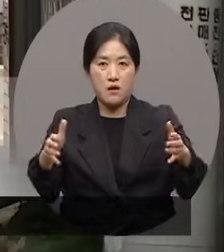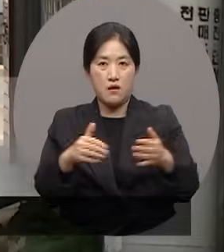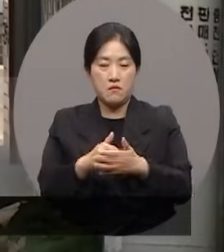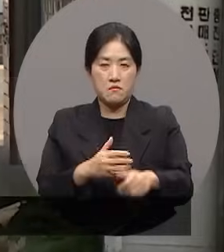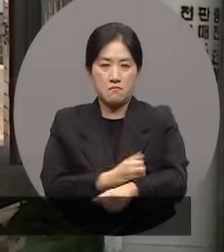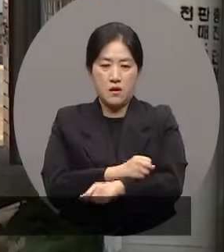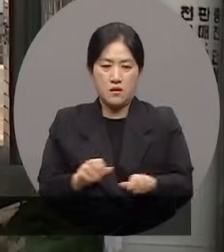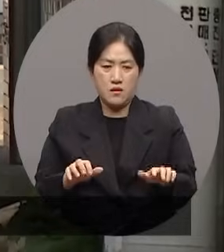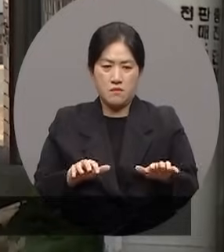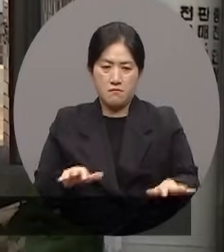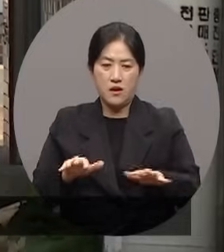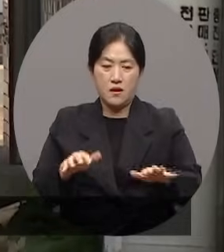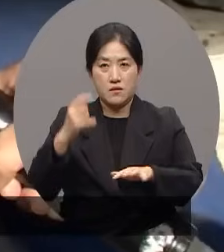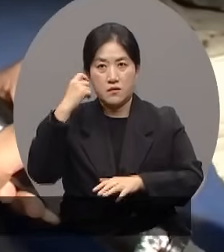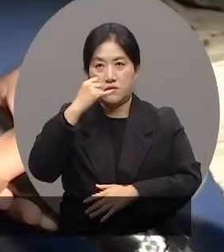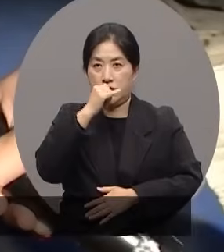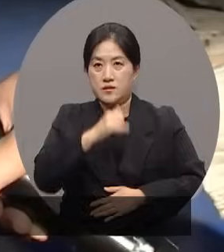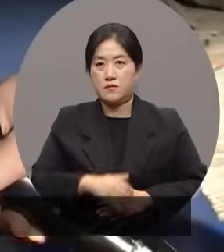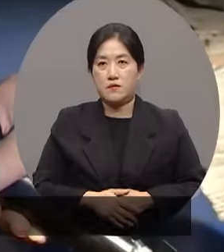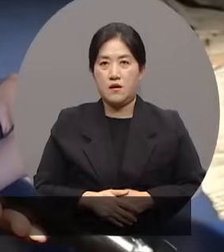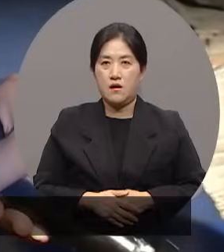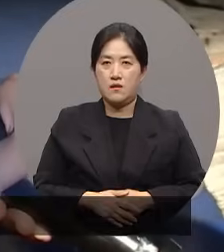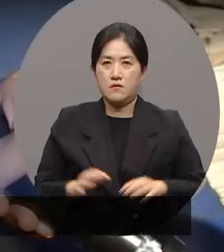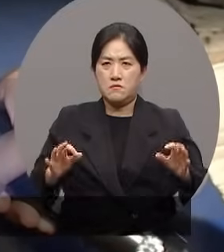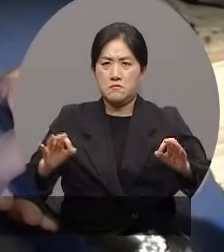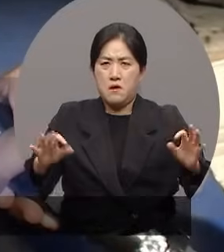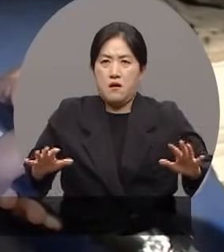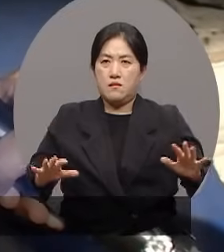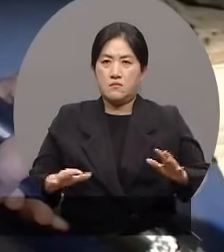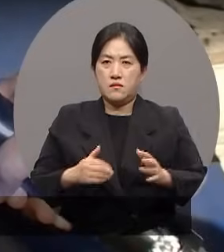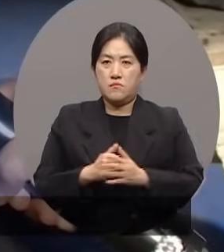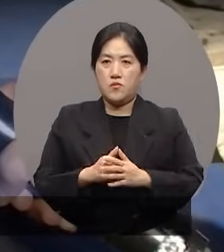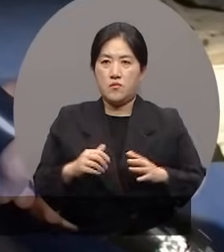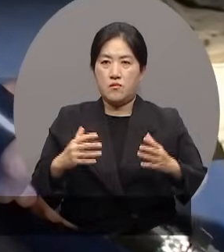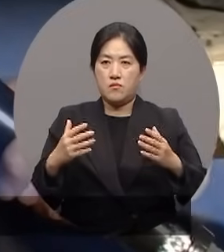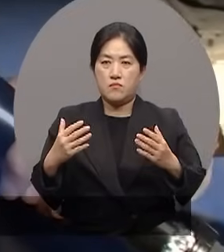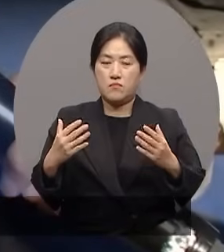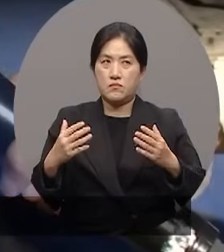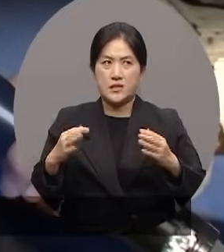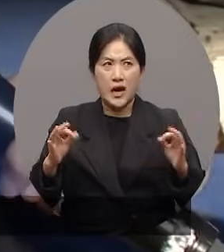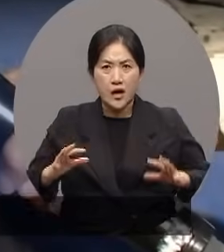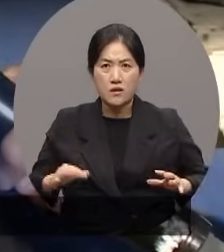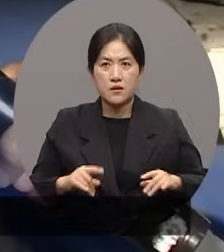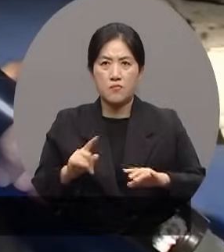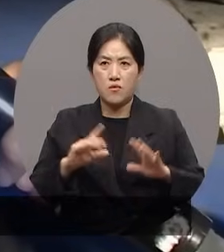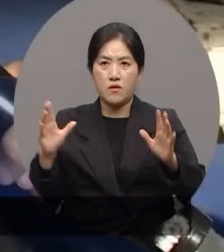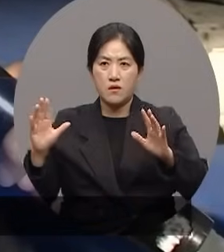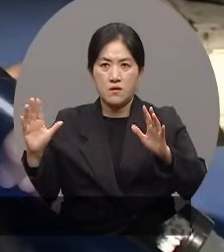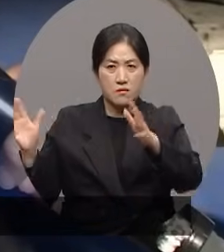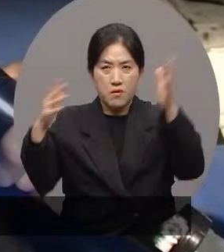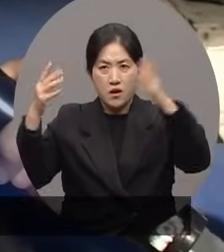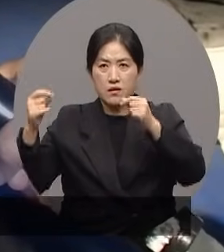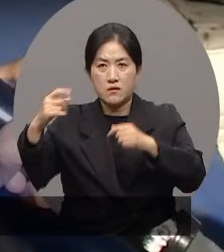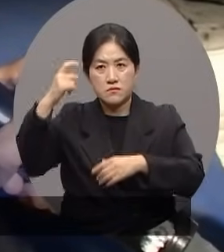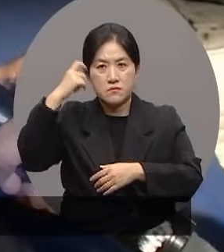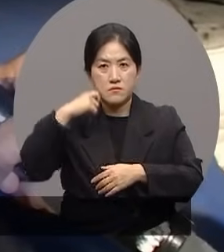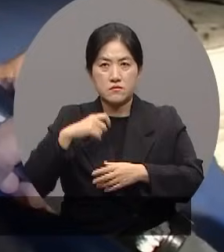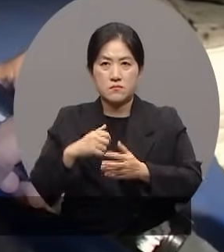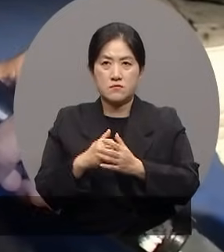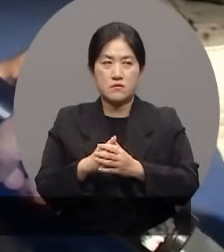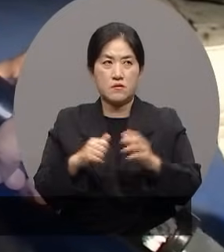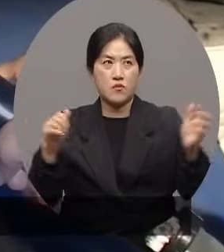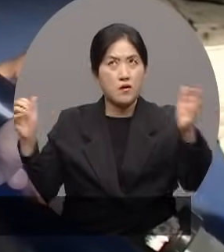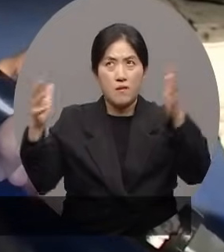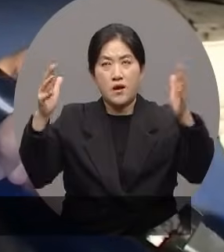강한 진동이 느껴졌습니다. 순간적이라. 근데 잠깐 막 완전 막다 날아가는 것